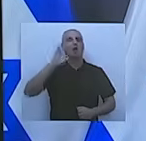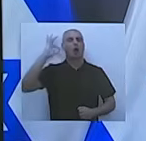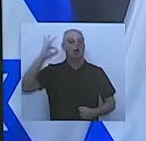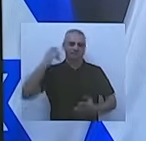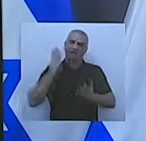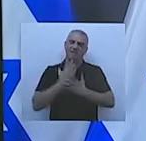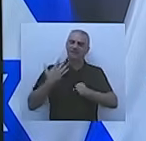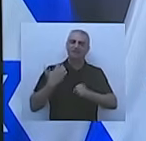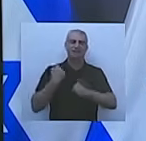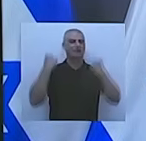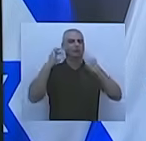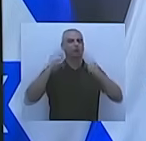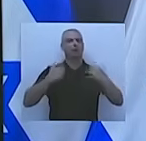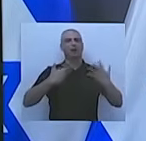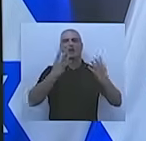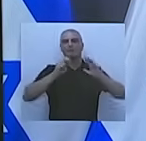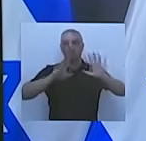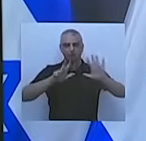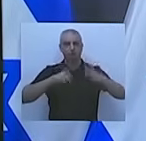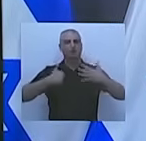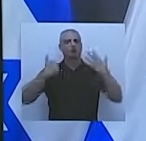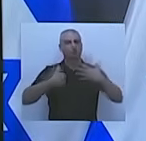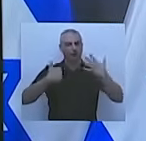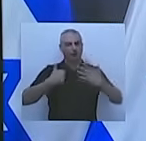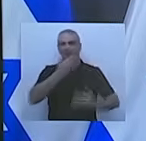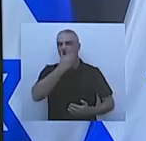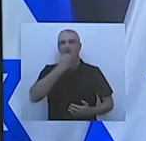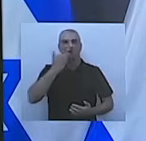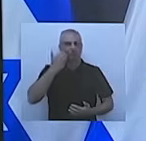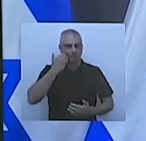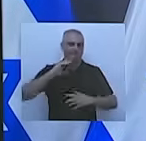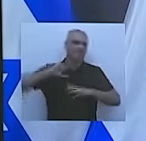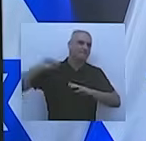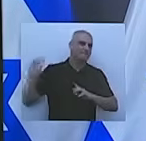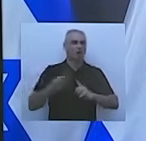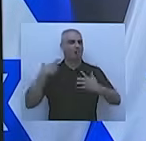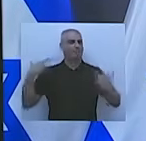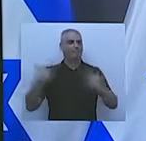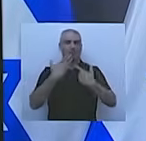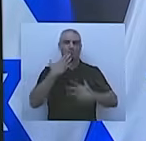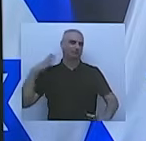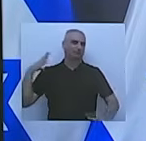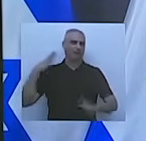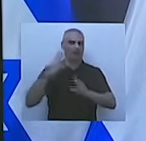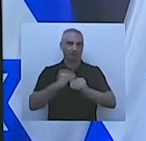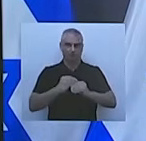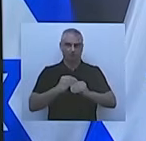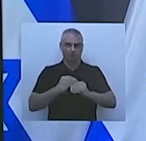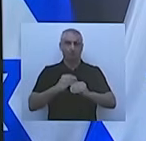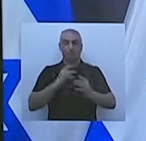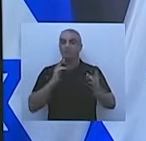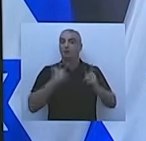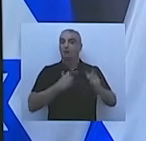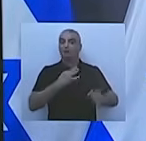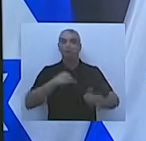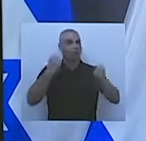dați seama ce înseamnă ca unul dintre cei doi soți sau amândoi să lipsească de acasă pentru 150 200 de zile pe an pentru că sunt